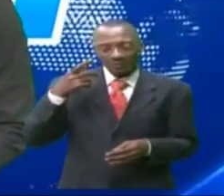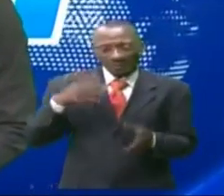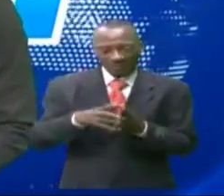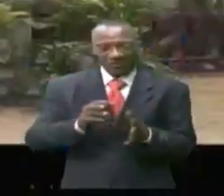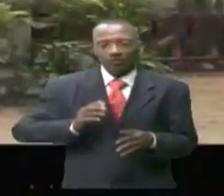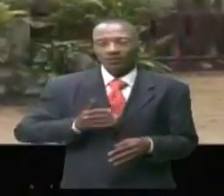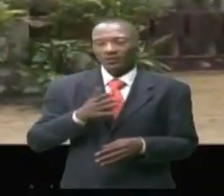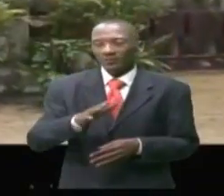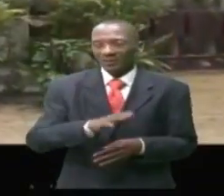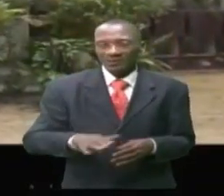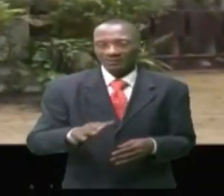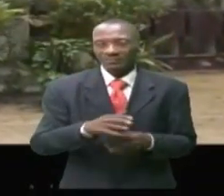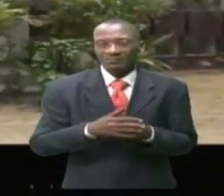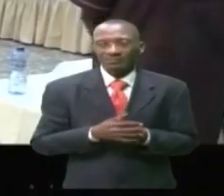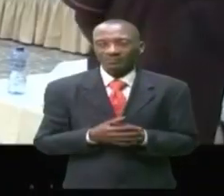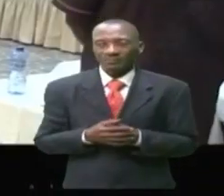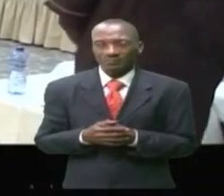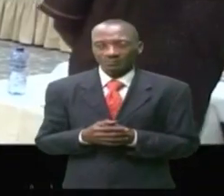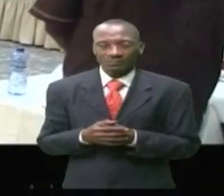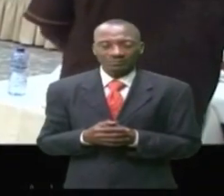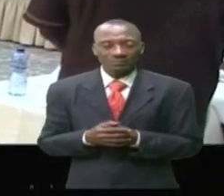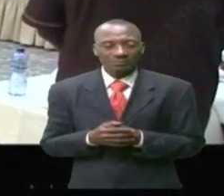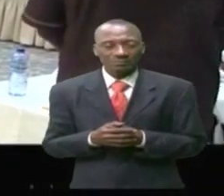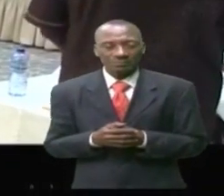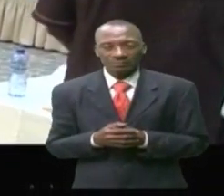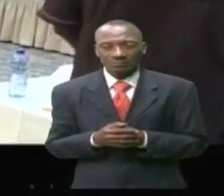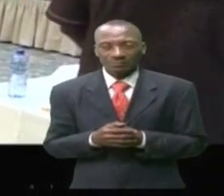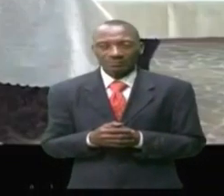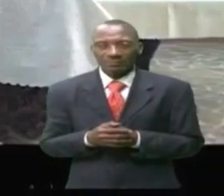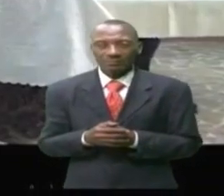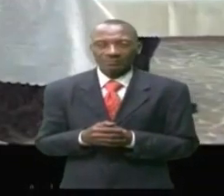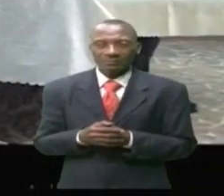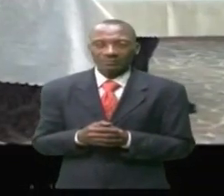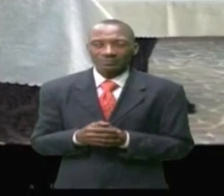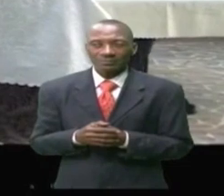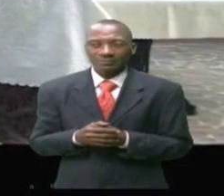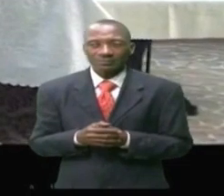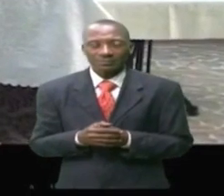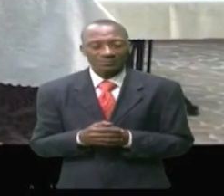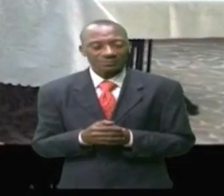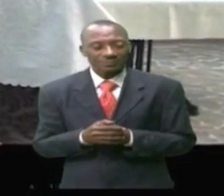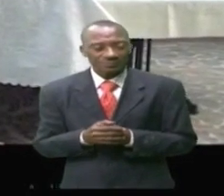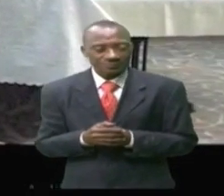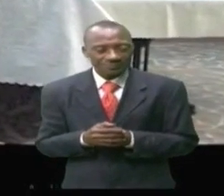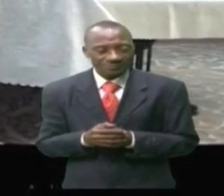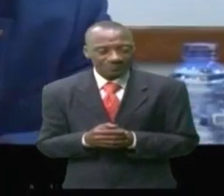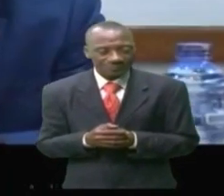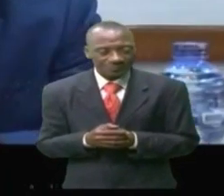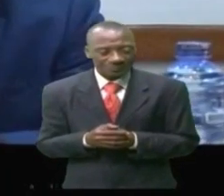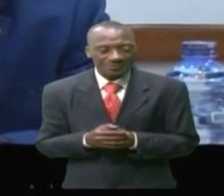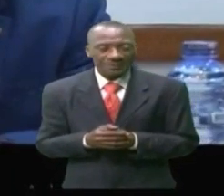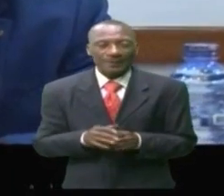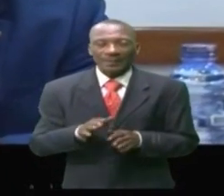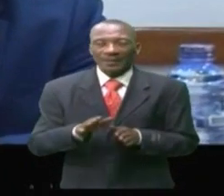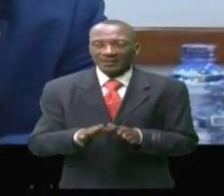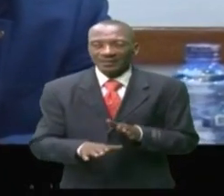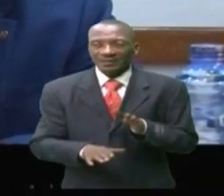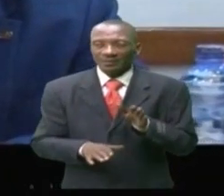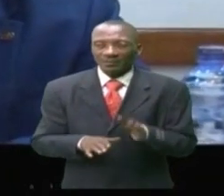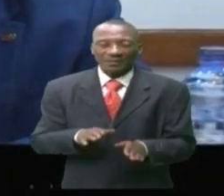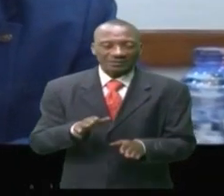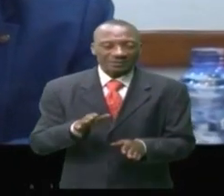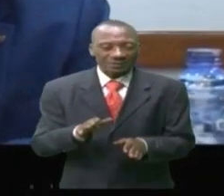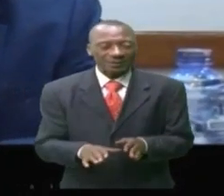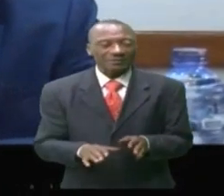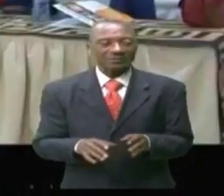Bangoula. Les groupes d'experts de l'Institut national des statistiques se penchent sur la révision du document sur la